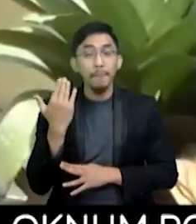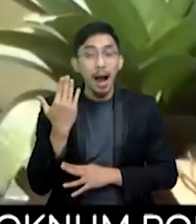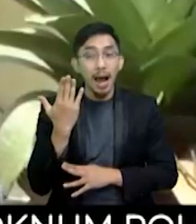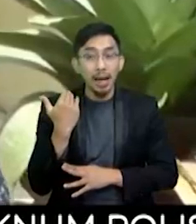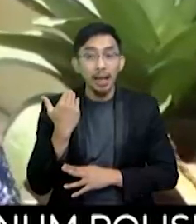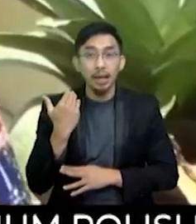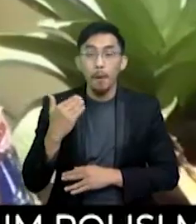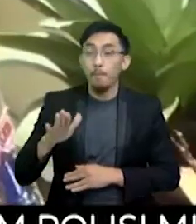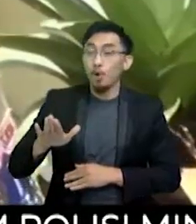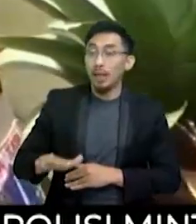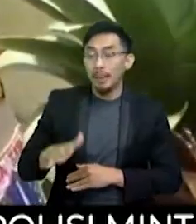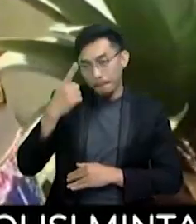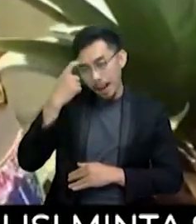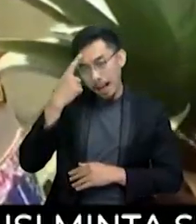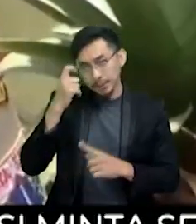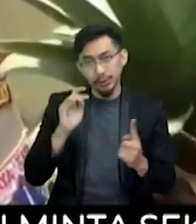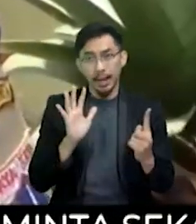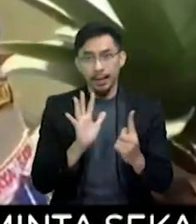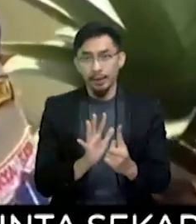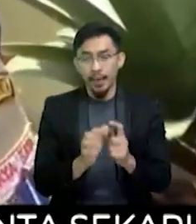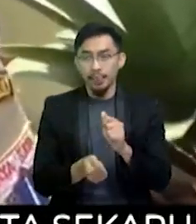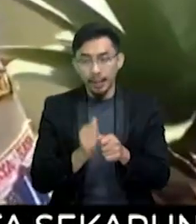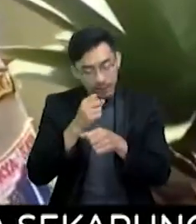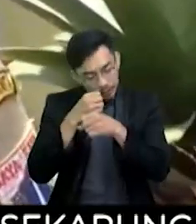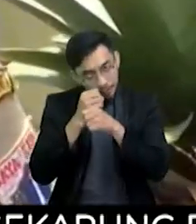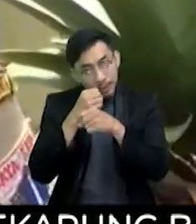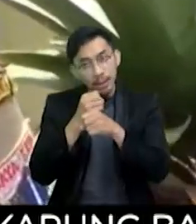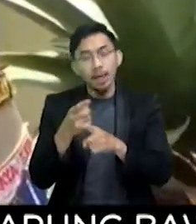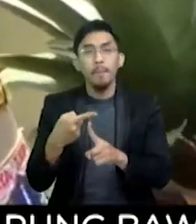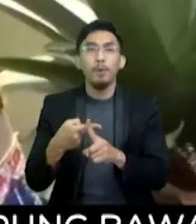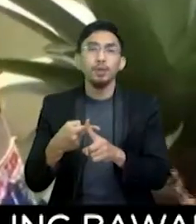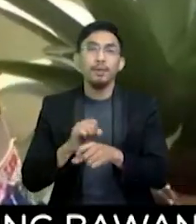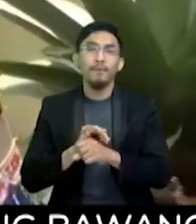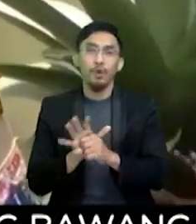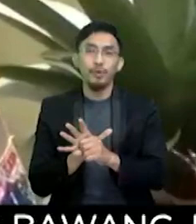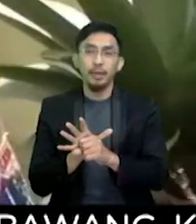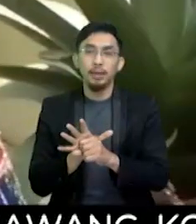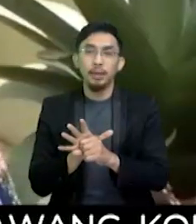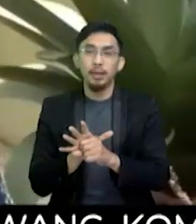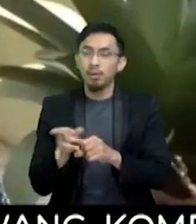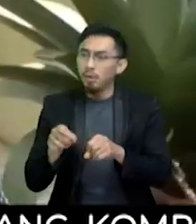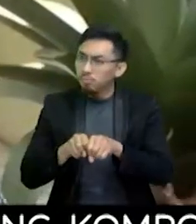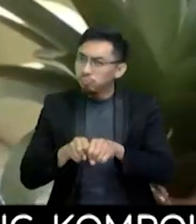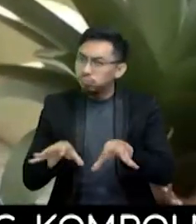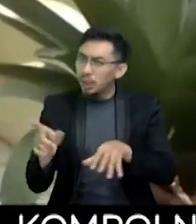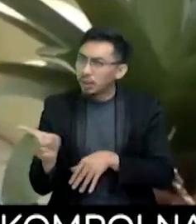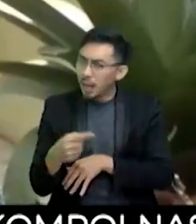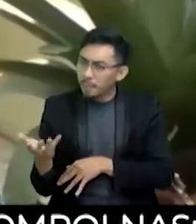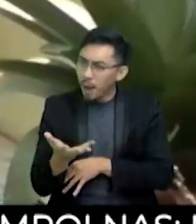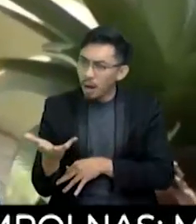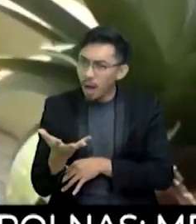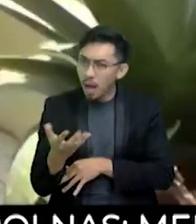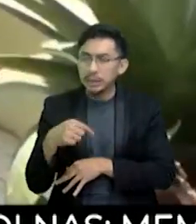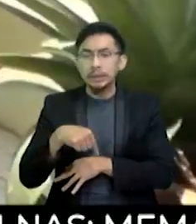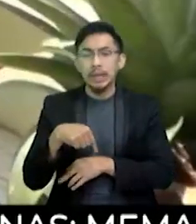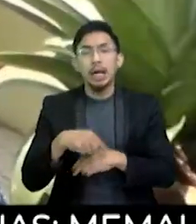COVID positif. Dugaannya klasternya dari mana sih, Pak? Sampai sekarang memang masih diteliti karena masih banyak kemungkinan